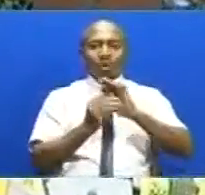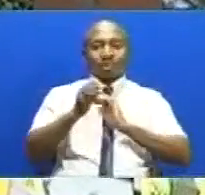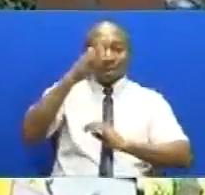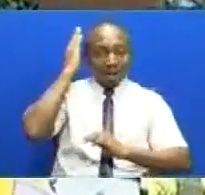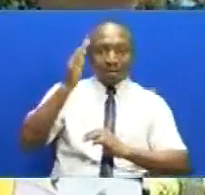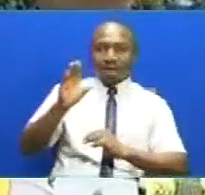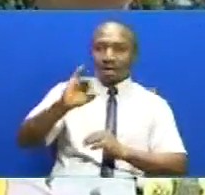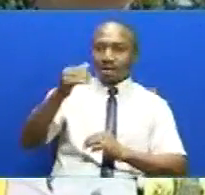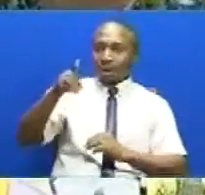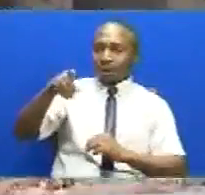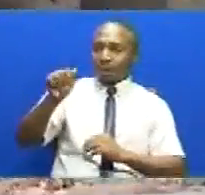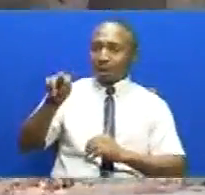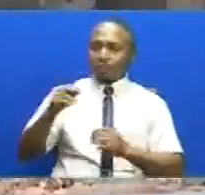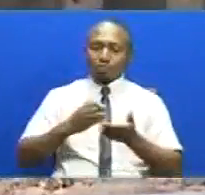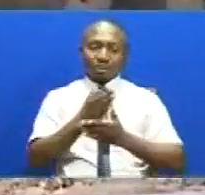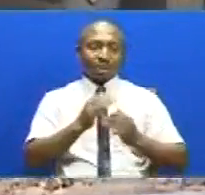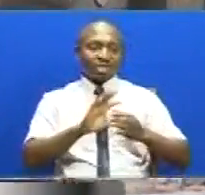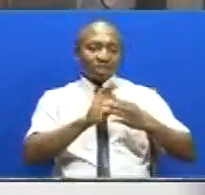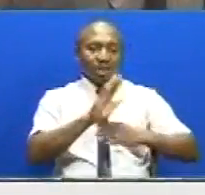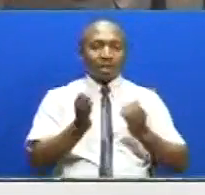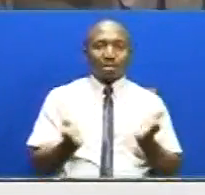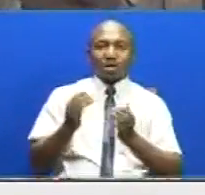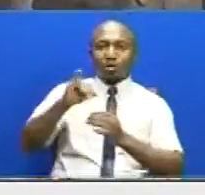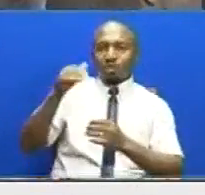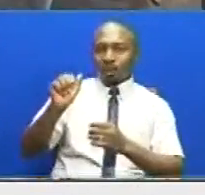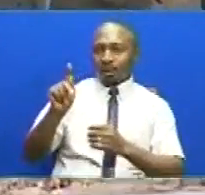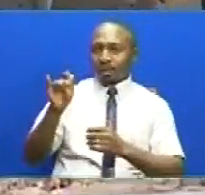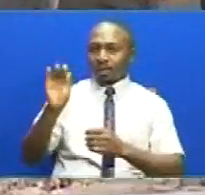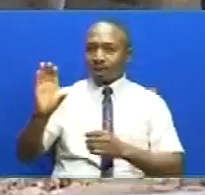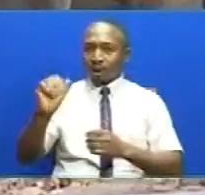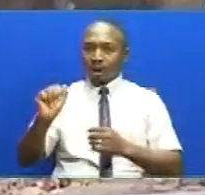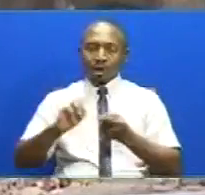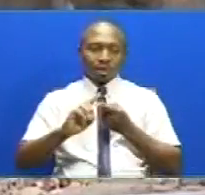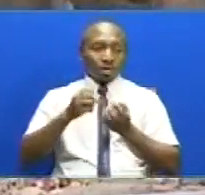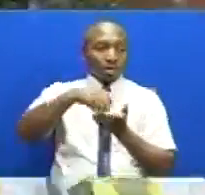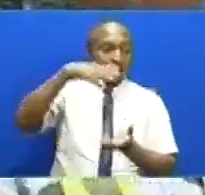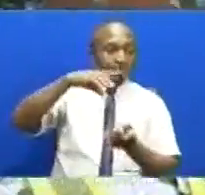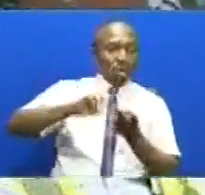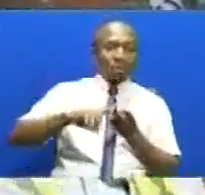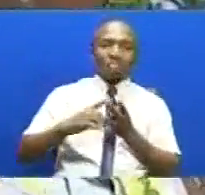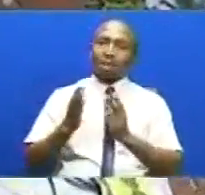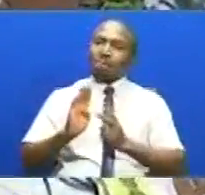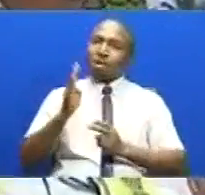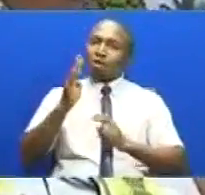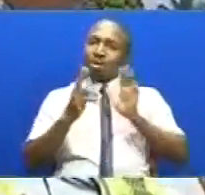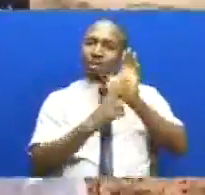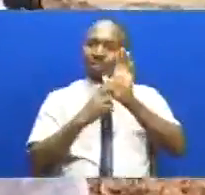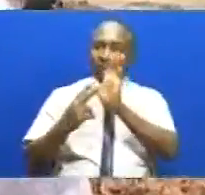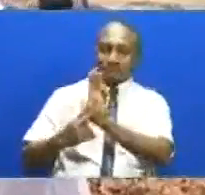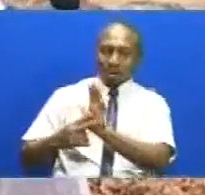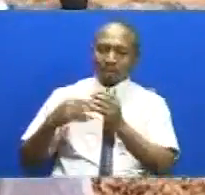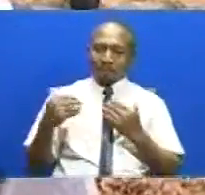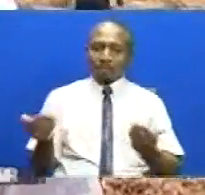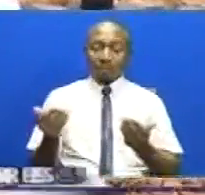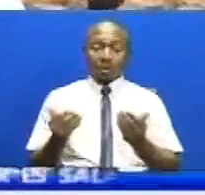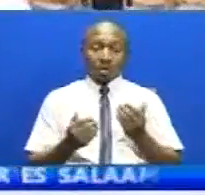shirika lake la maendeleo JICA na unagharimu kiasi cha takriban shilingi bilioni 77. Kwa mujibu wa